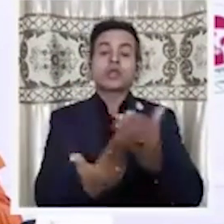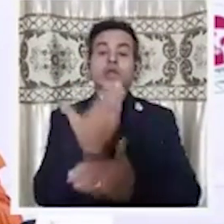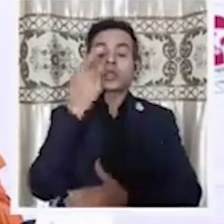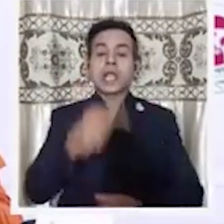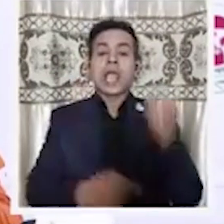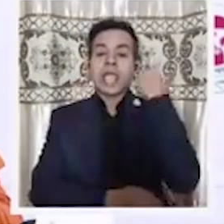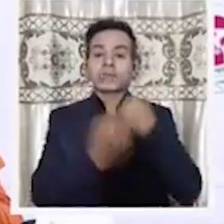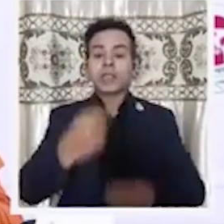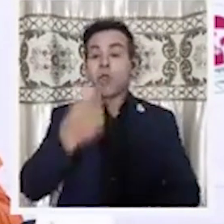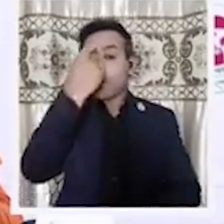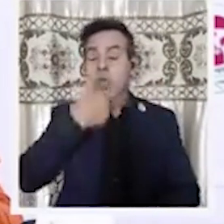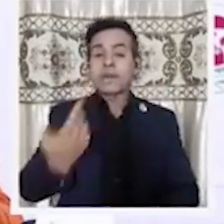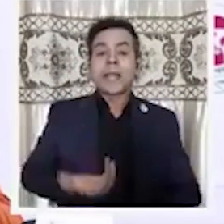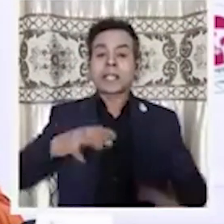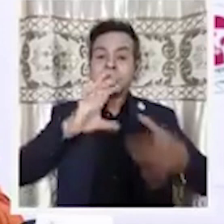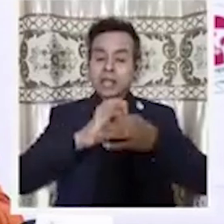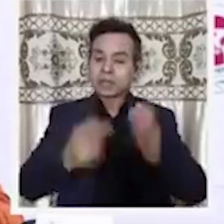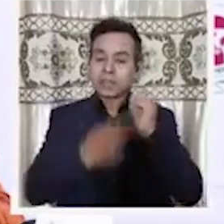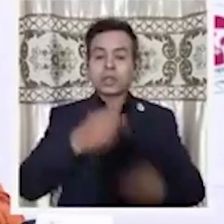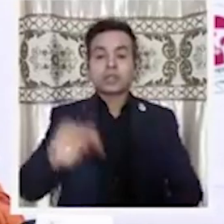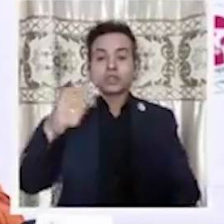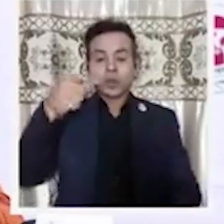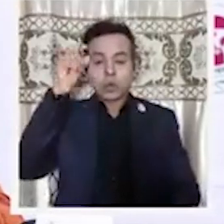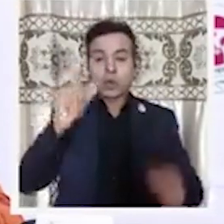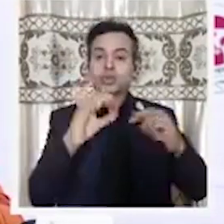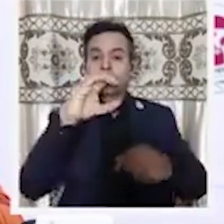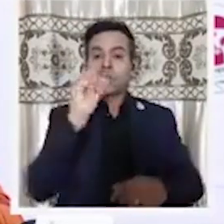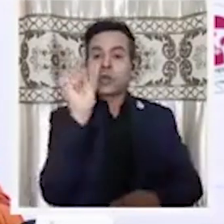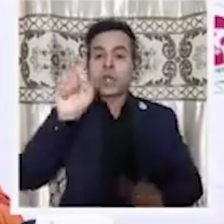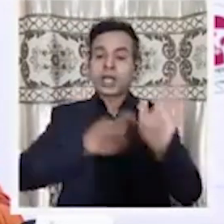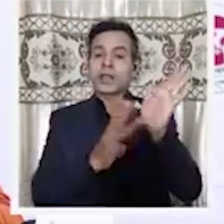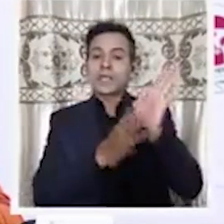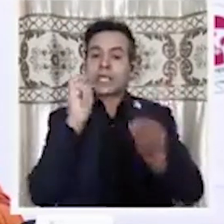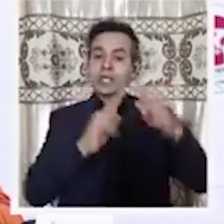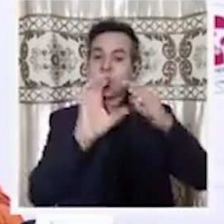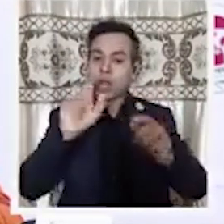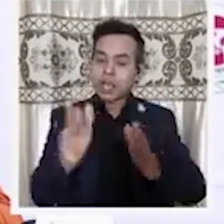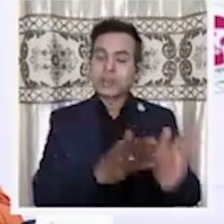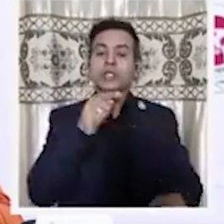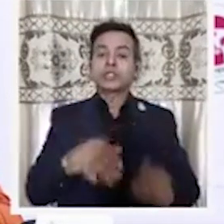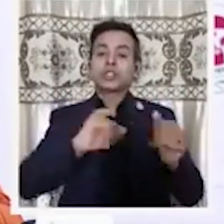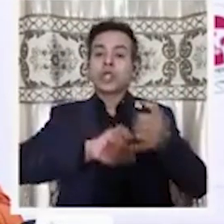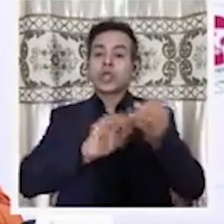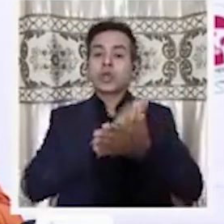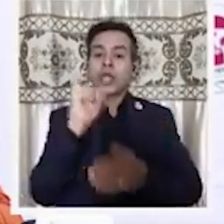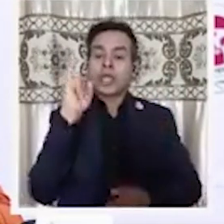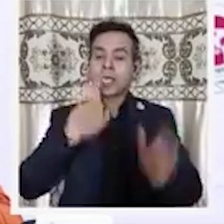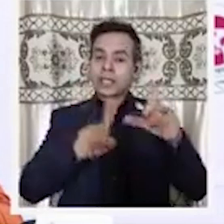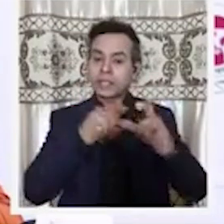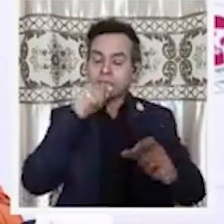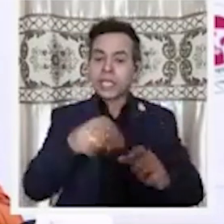999টি। এখানে আরেকটি তথ্য দিতে চাই, গত সপ্তাহে 3টি নতুন হাসপাতাল, কুয়েত বাংলাদেশ মৈত্রী সরকারি